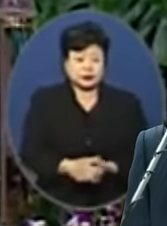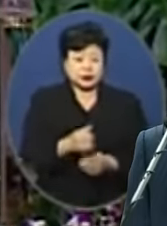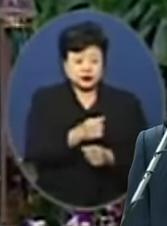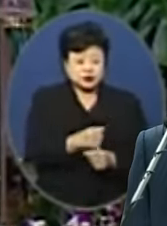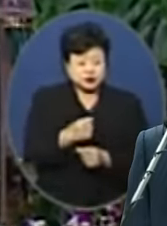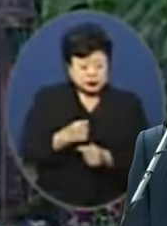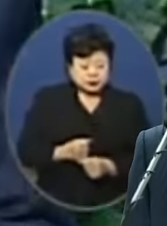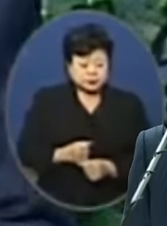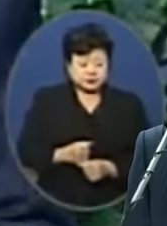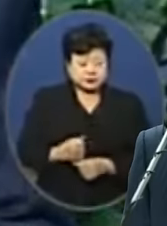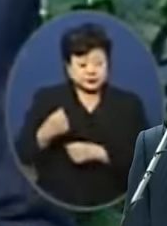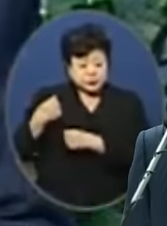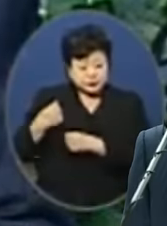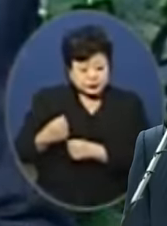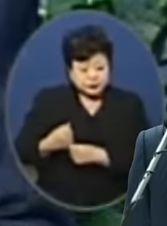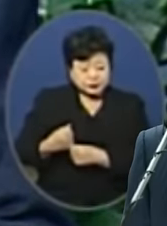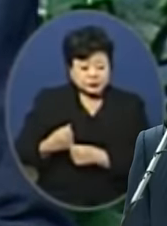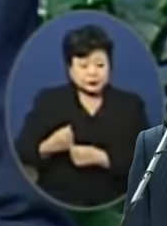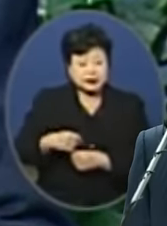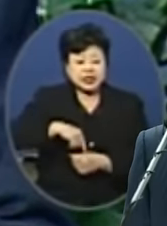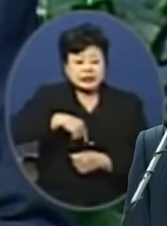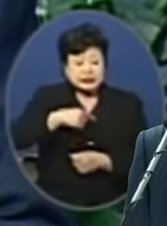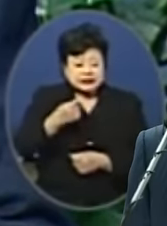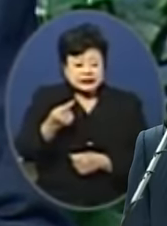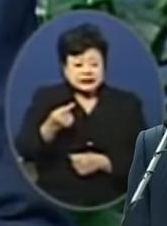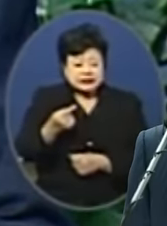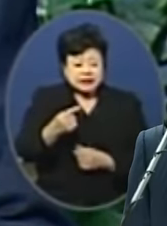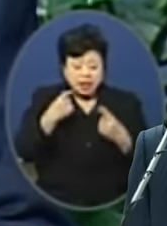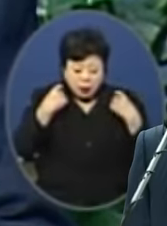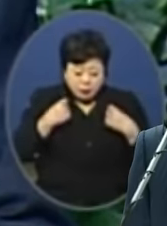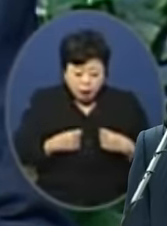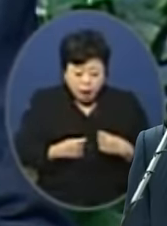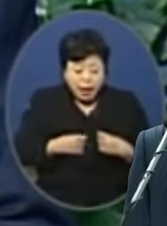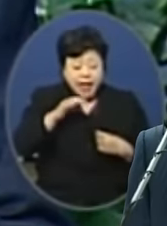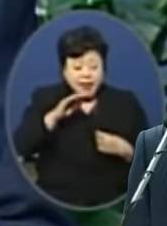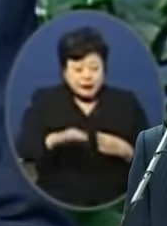수고하고 무거운 짐을 다 자기의 멍에 밑에